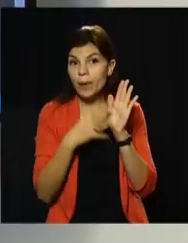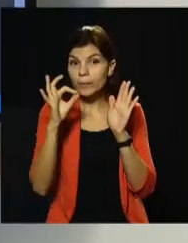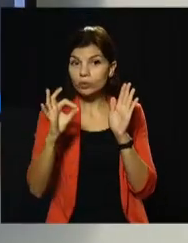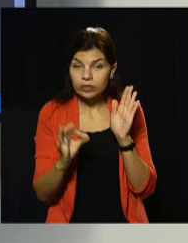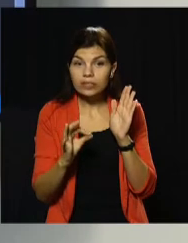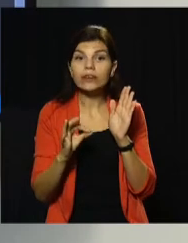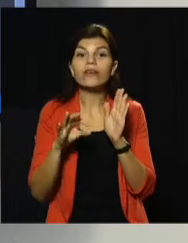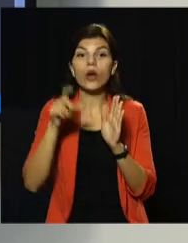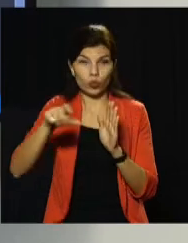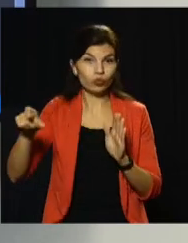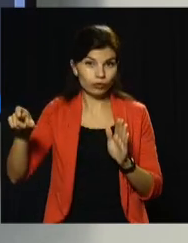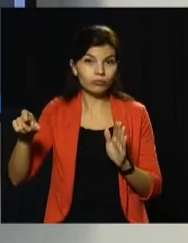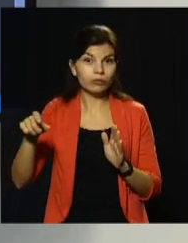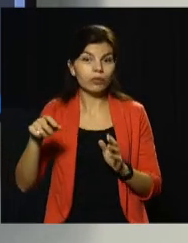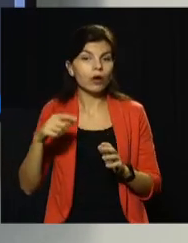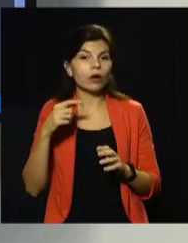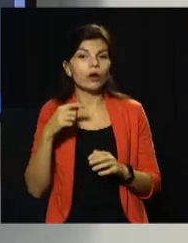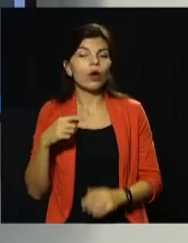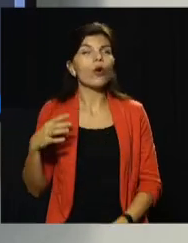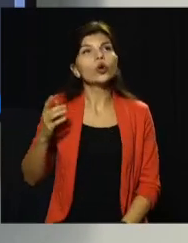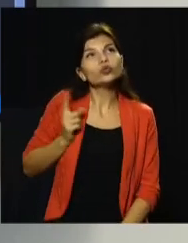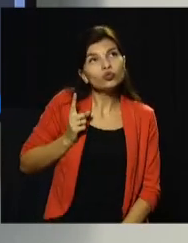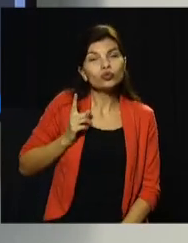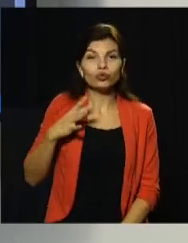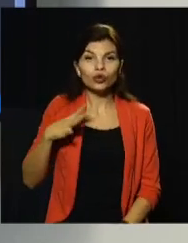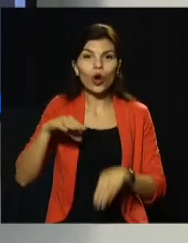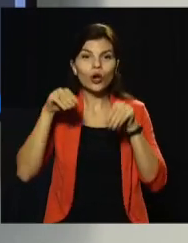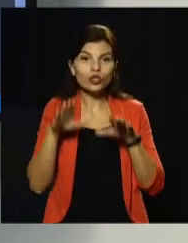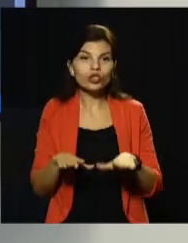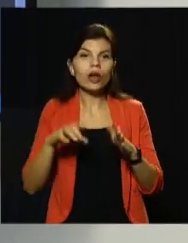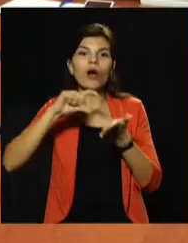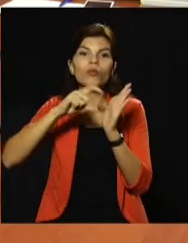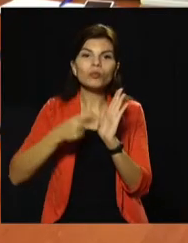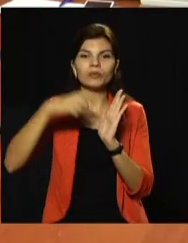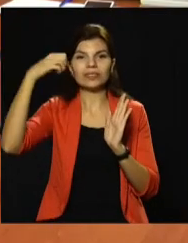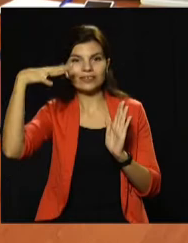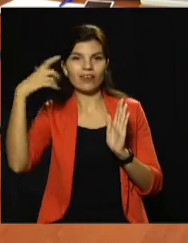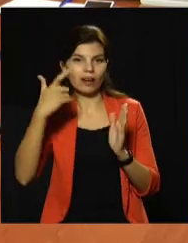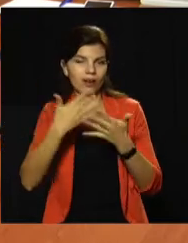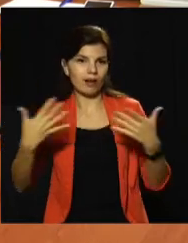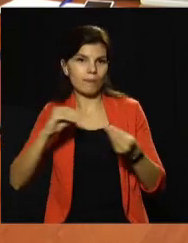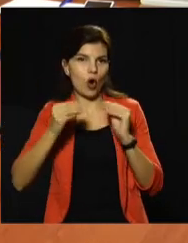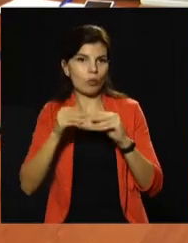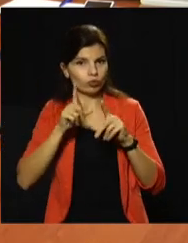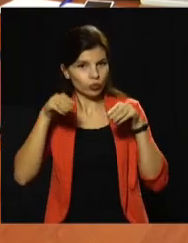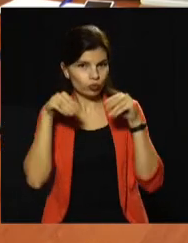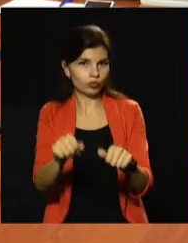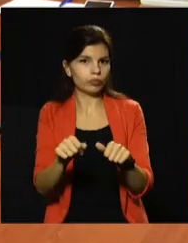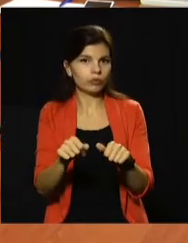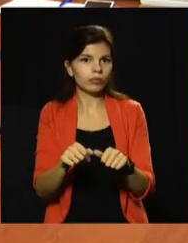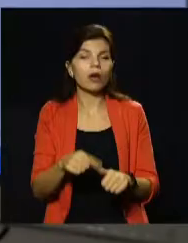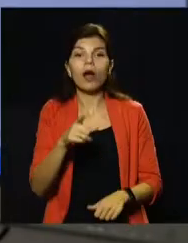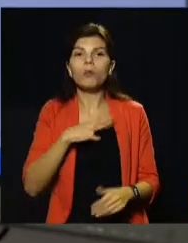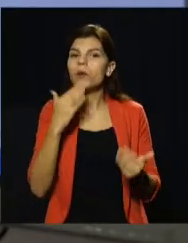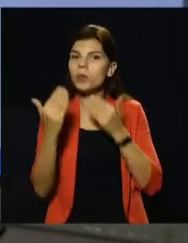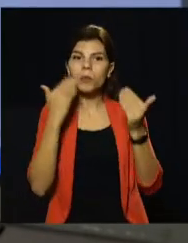11,9% избирателей в области ожидают решения коммунальных проблем. Социологическая служба провела дослідження в різних районах